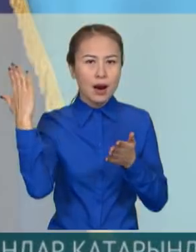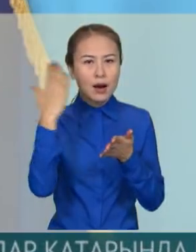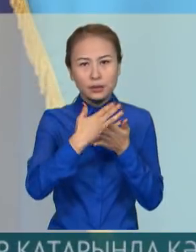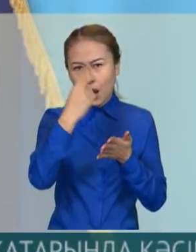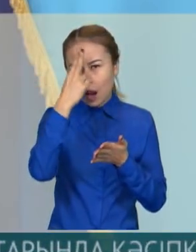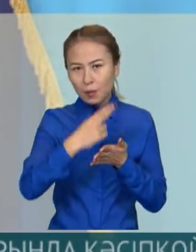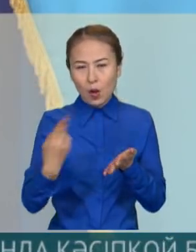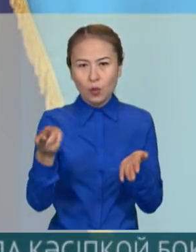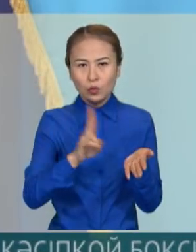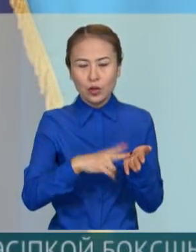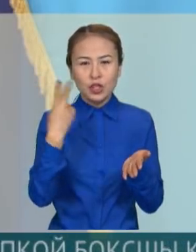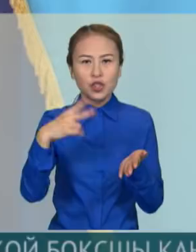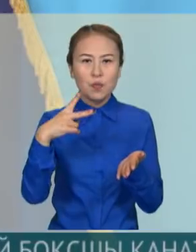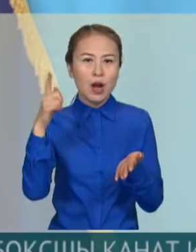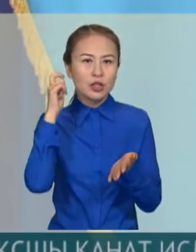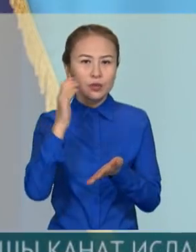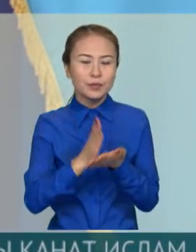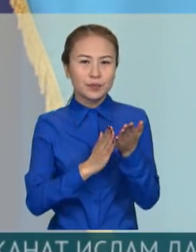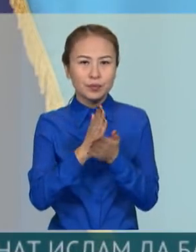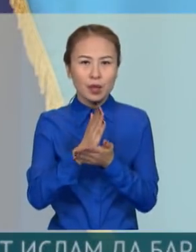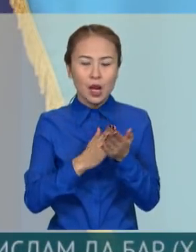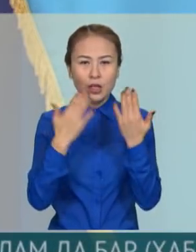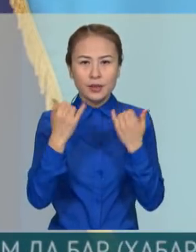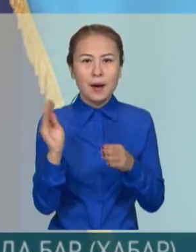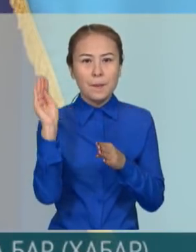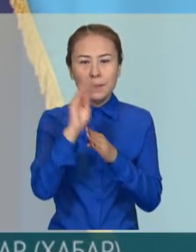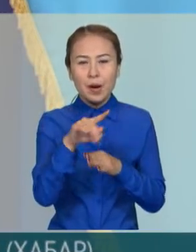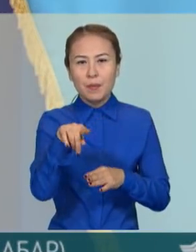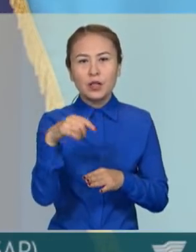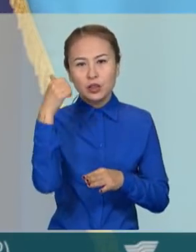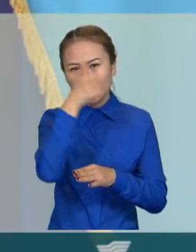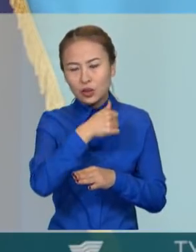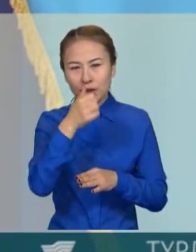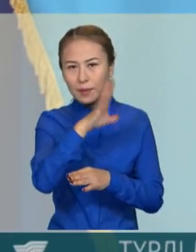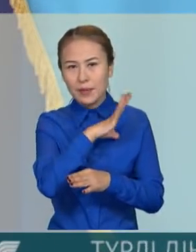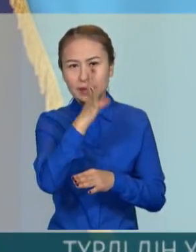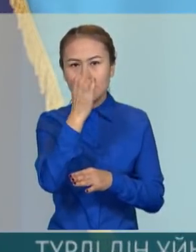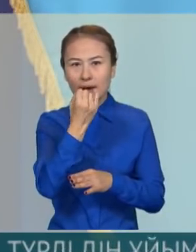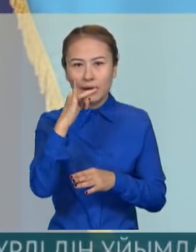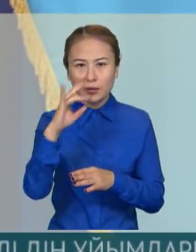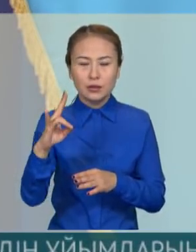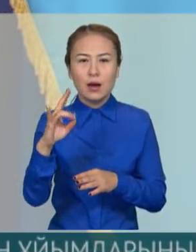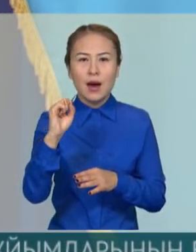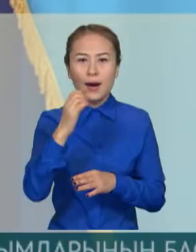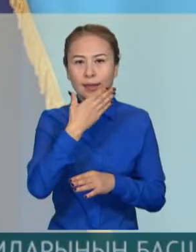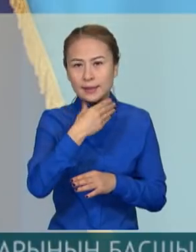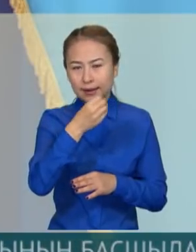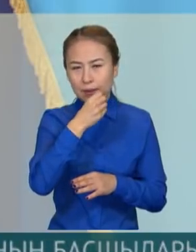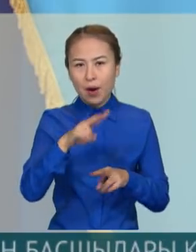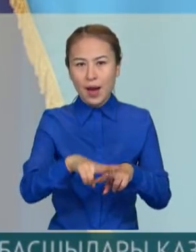Ақмолаға көшуіне 20 жыл толды. Жаңа мыңжылдық қарсаңында сайын далада бой түзеген әсем